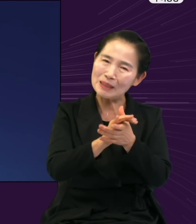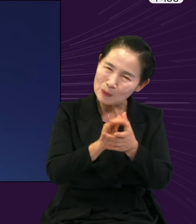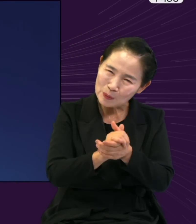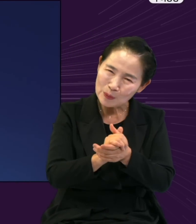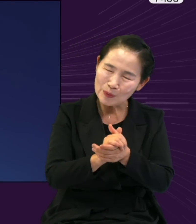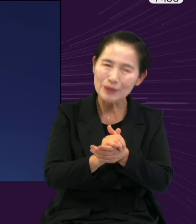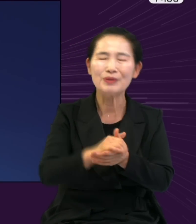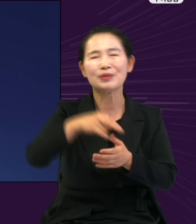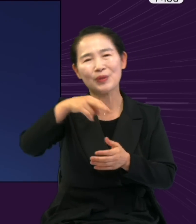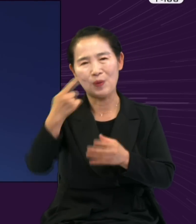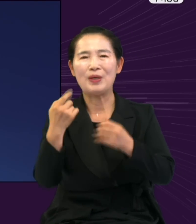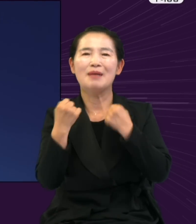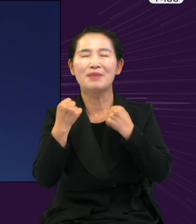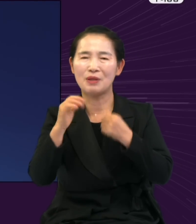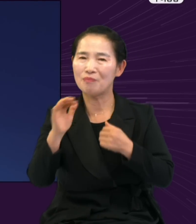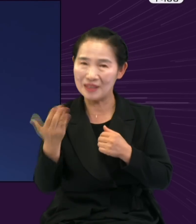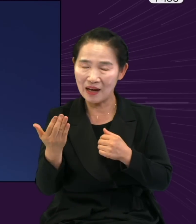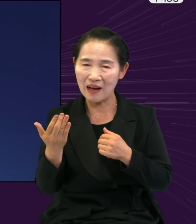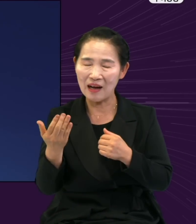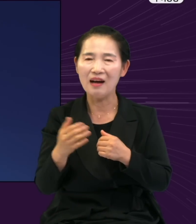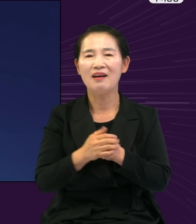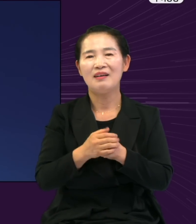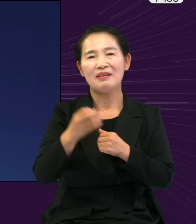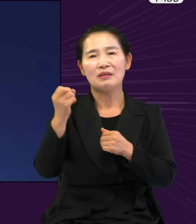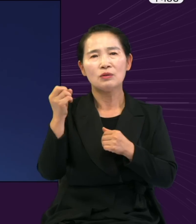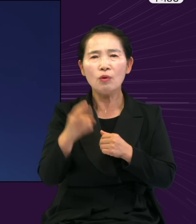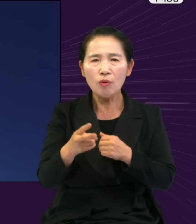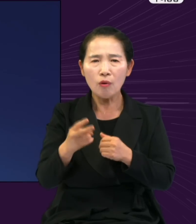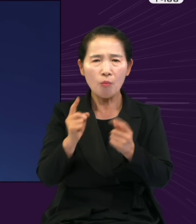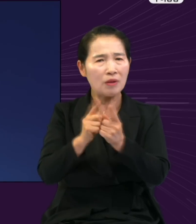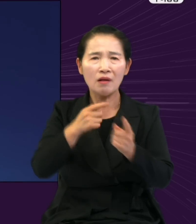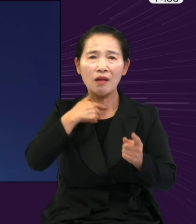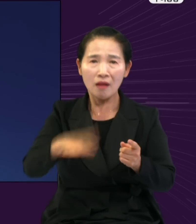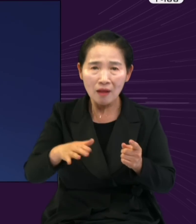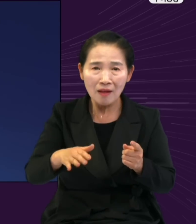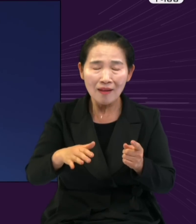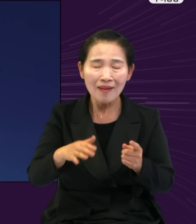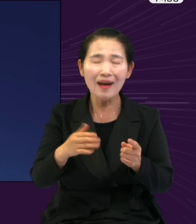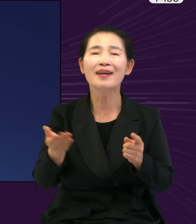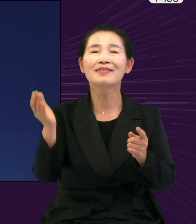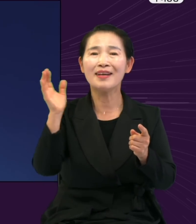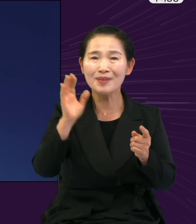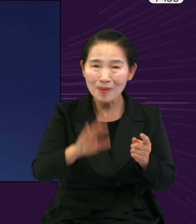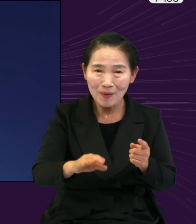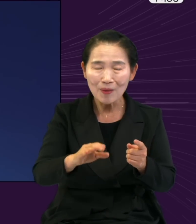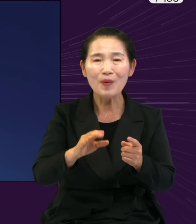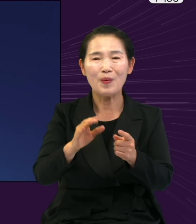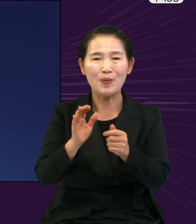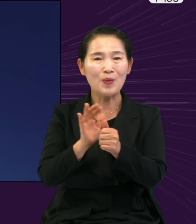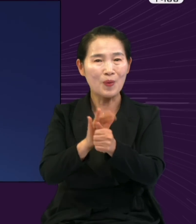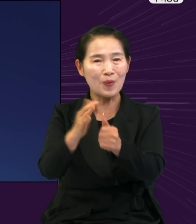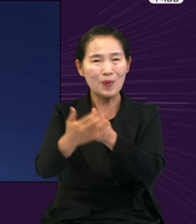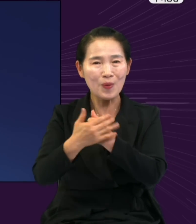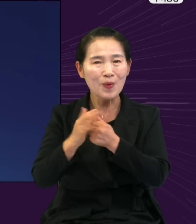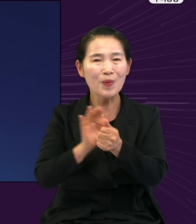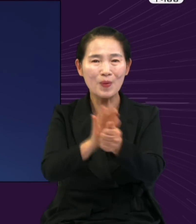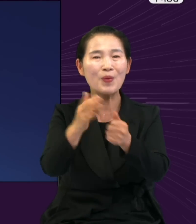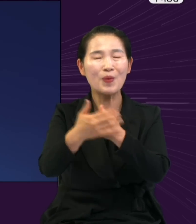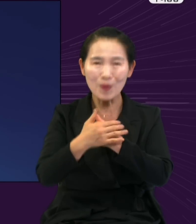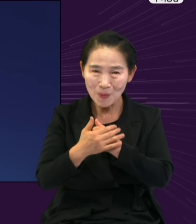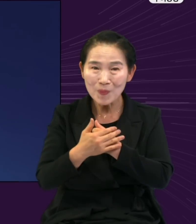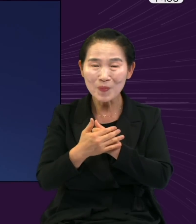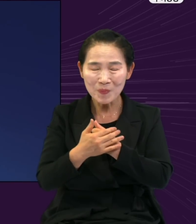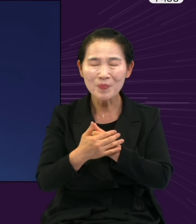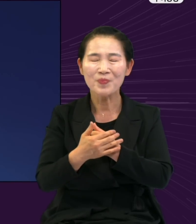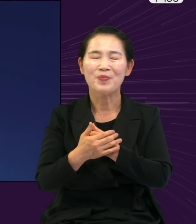그리고 한 번도 만나본 적이 없던 그 누군가도 여러분을 단단한 포도나무의 가지가 되게 하시기